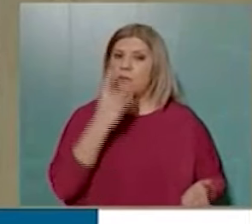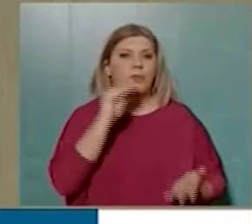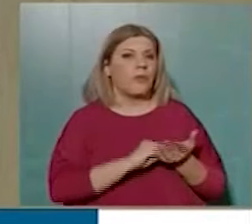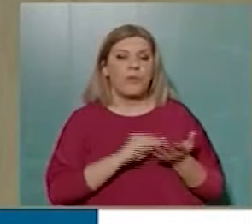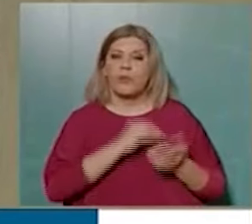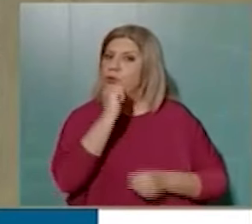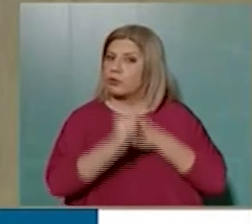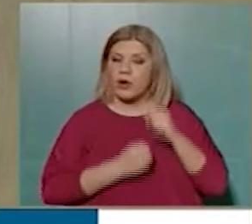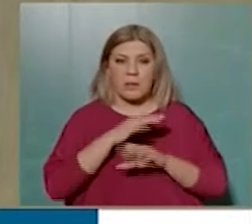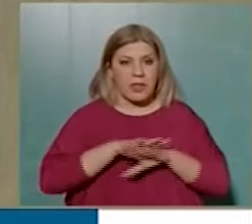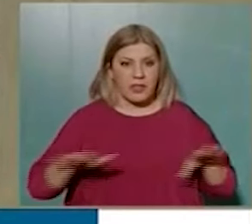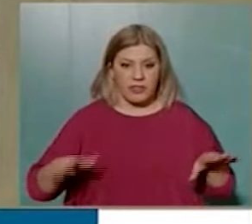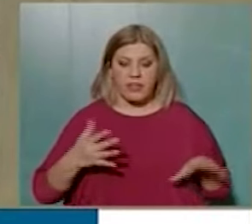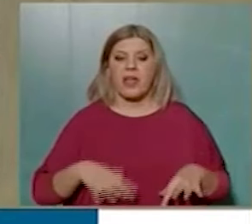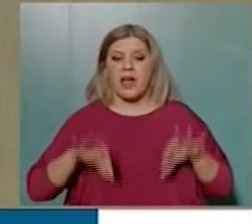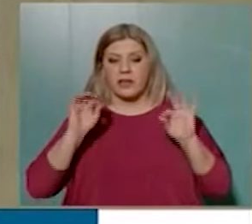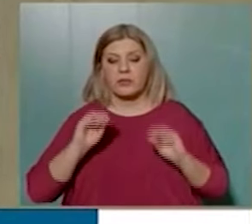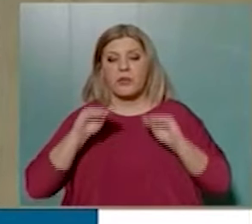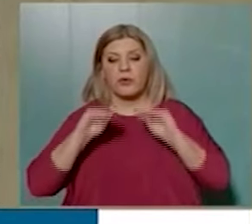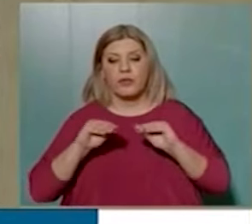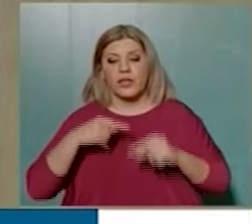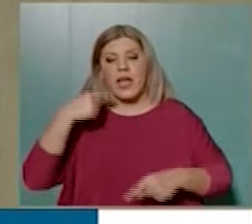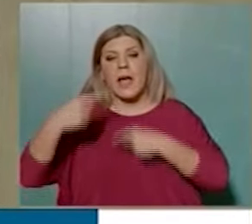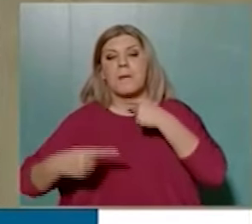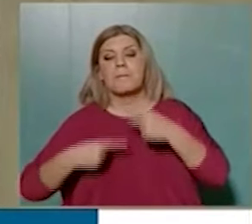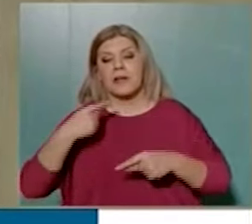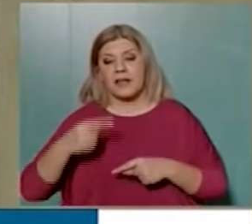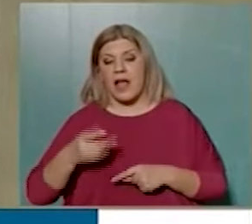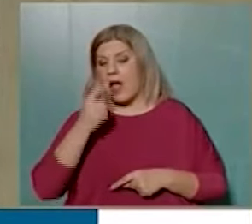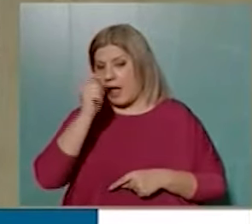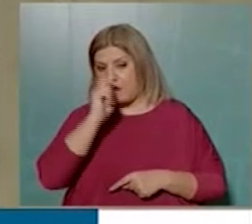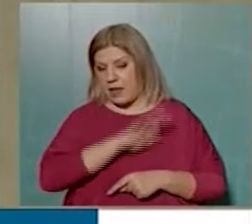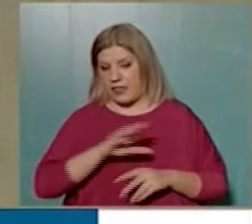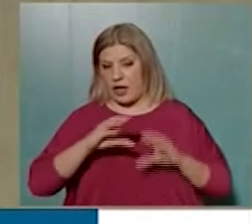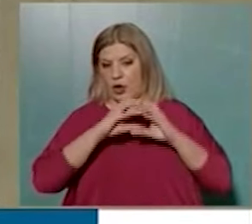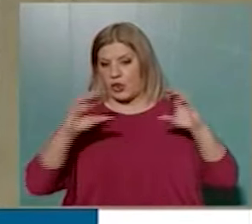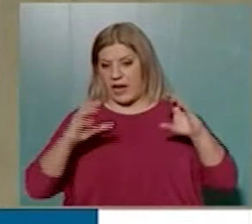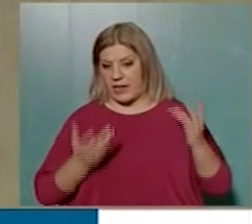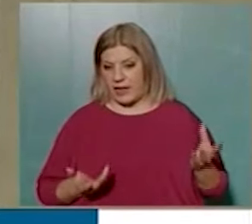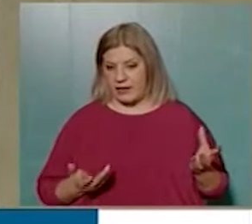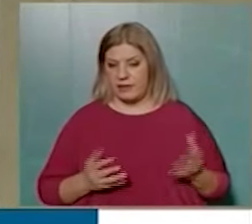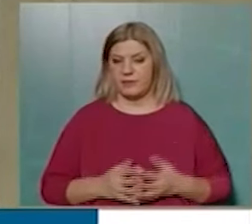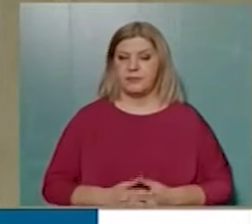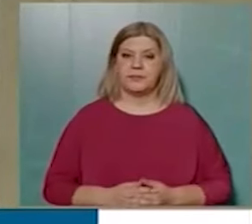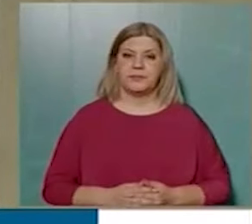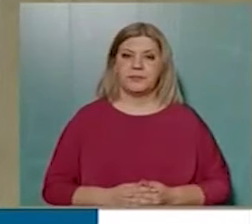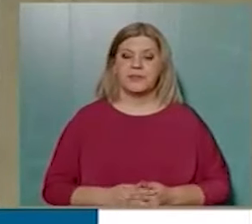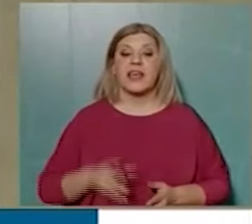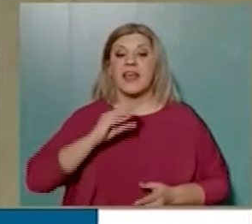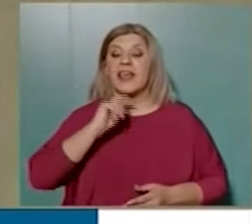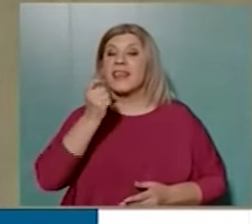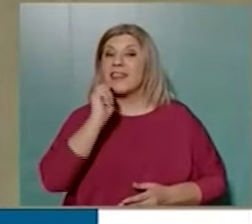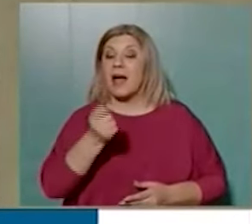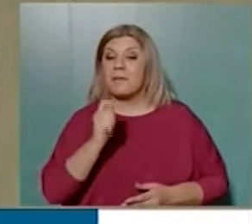ακόμα τα παιδιά μας θα ξεκινάν τη μορφωτική τους εμπειρία σε απαράδεκτα ντίνερ και οι δαπάνες που